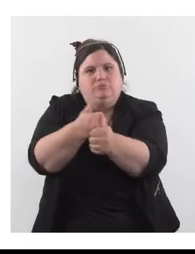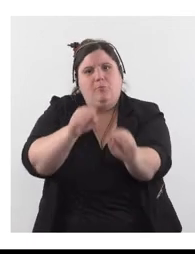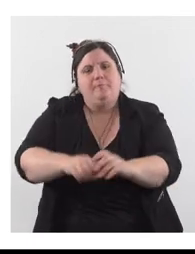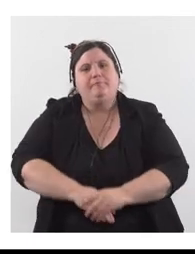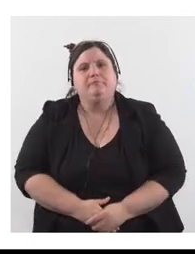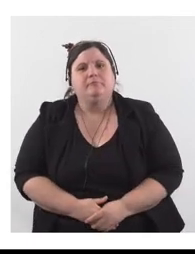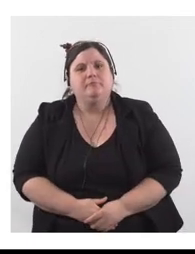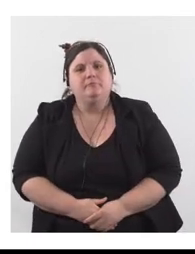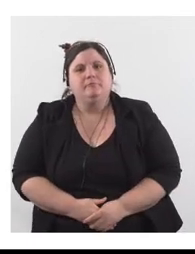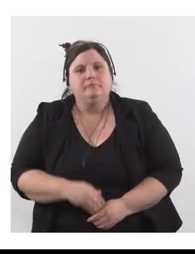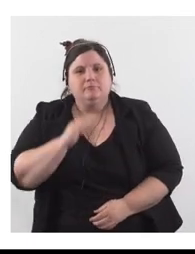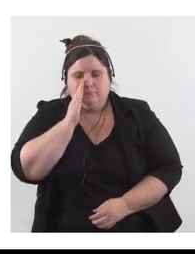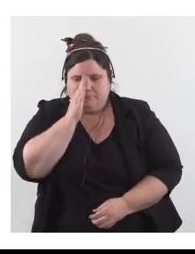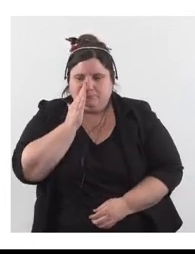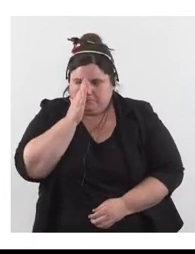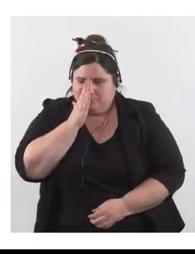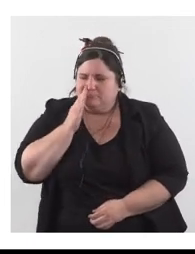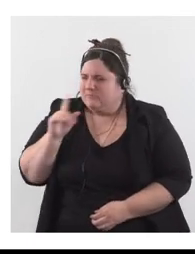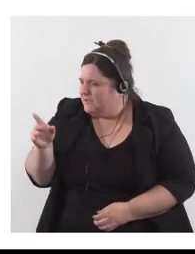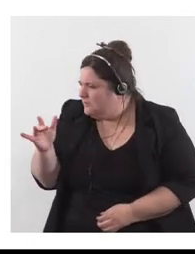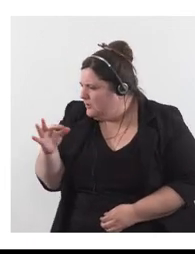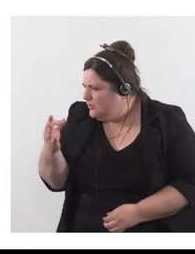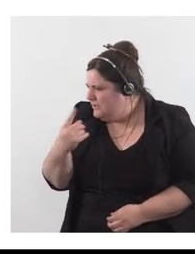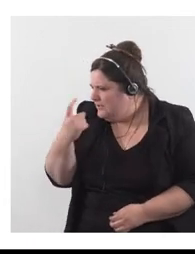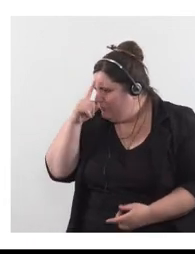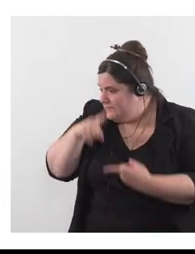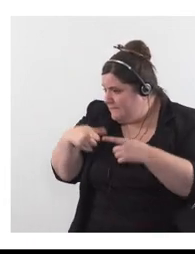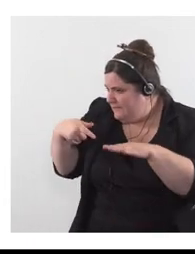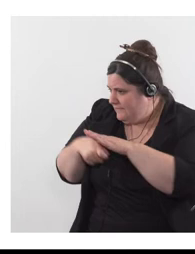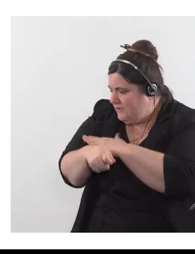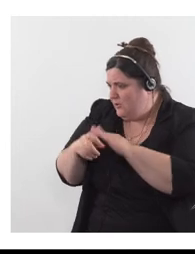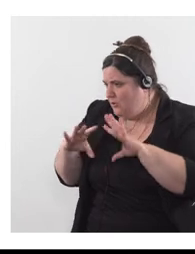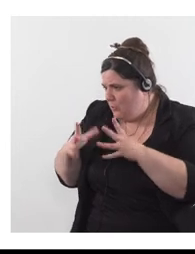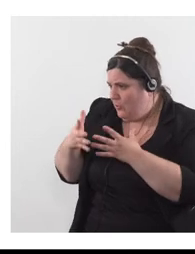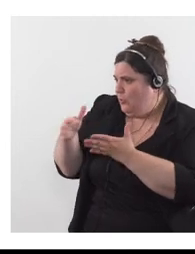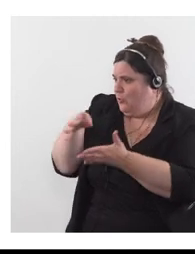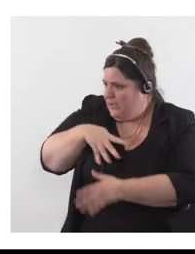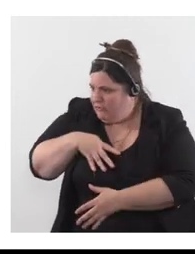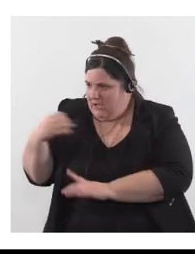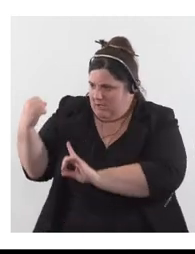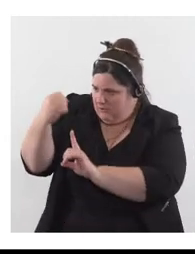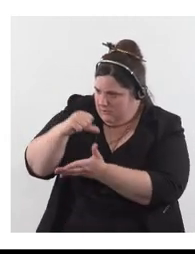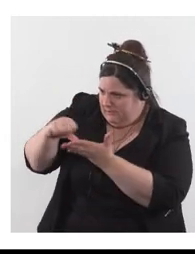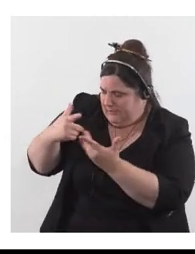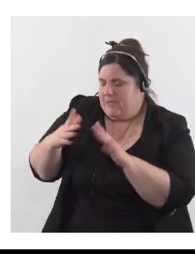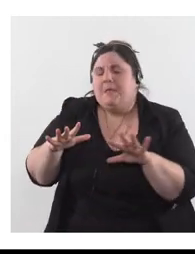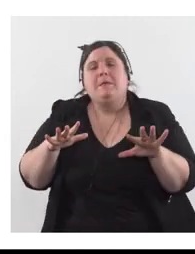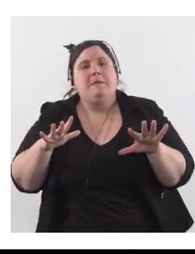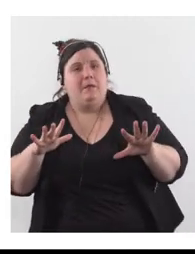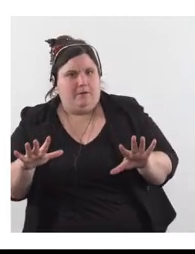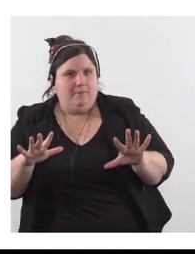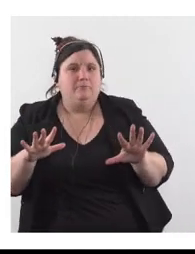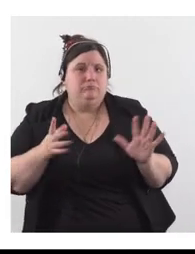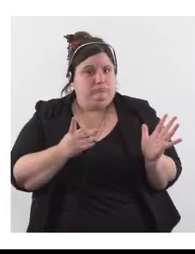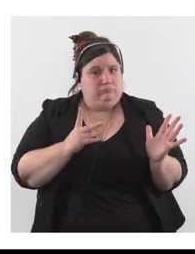Sandra, mais aussi votre question sur le financement. Alors, c'est vrai que sur un plan de la procédure, nous agissons en notre